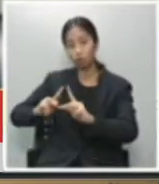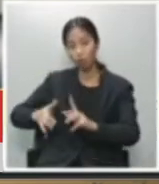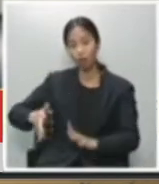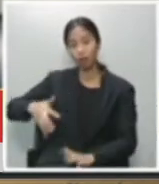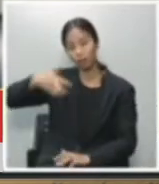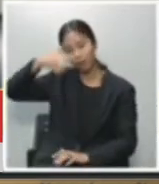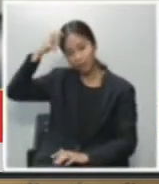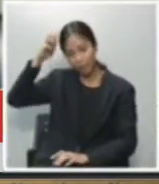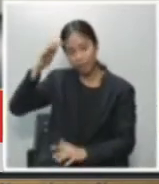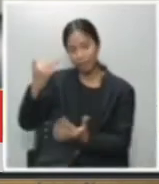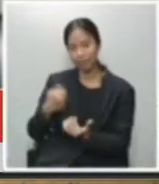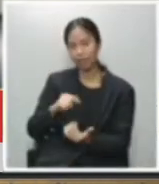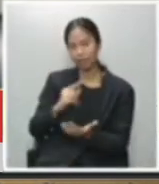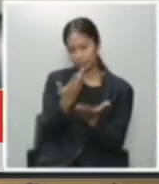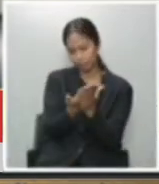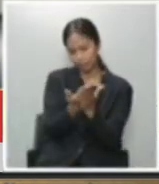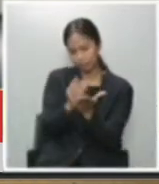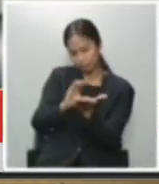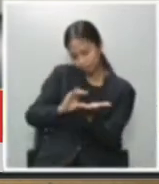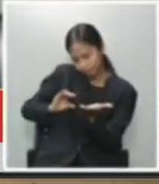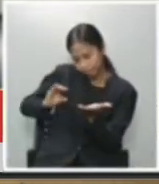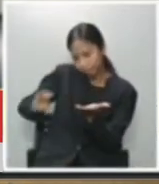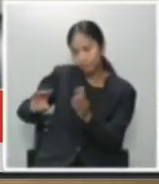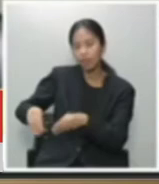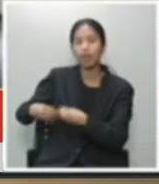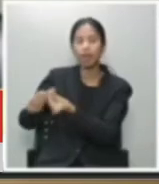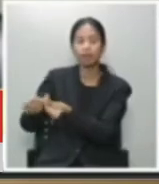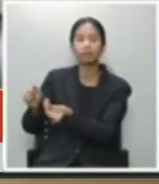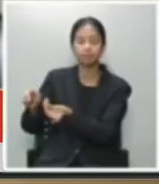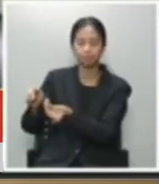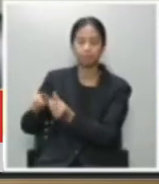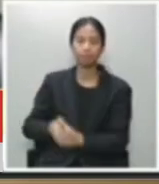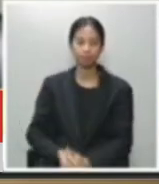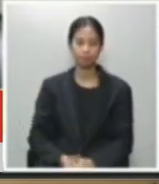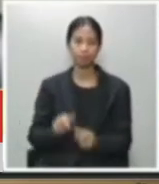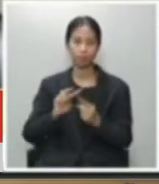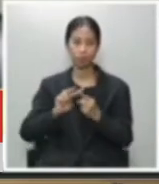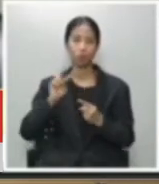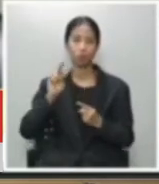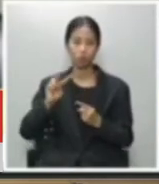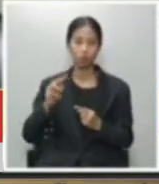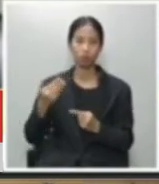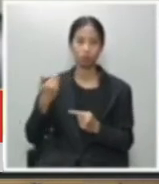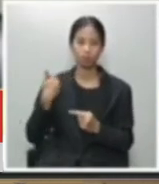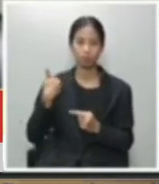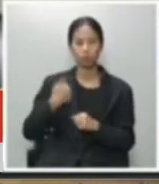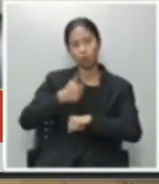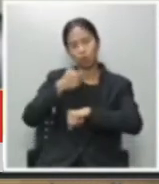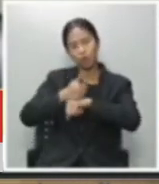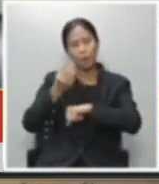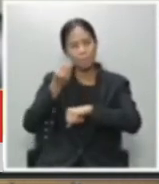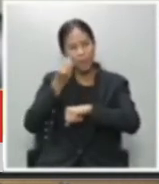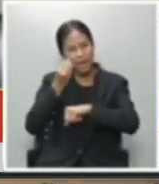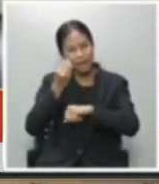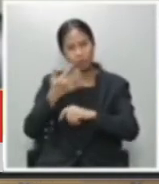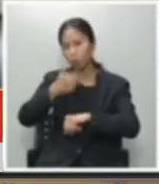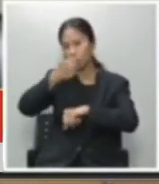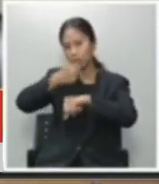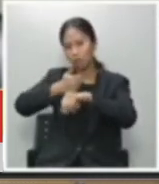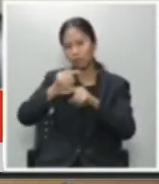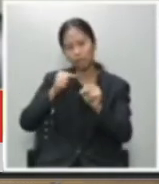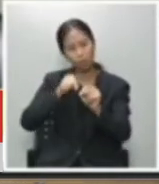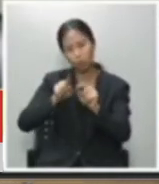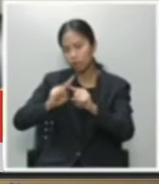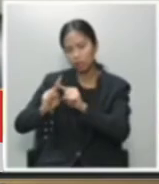ให้กับพี่น้องอปพล.ด้วยครับส่วนเรื่องที่สองผมได้รับการร้องเรียนจากกำนันผู้ใหญ่บ้านซึ่งท่าน